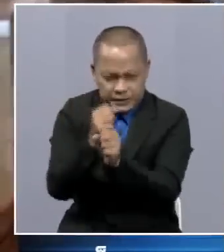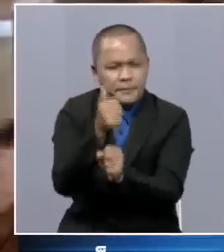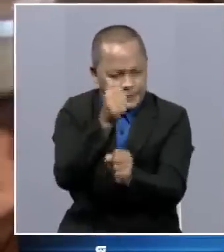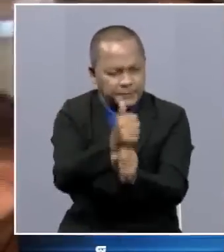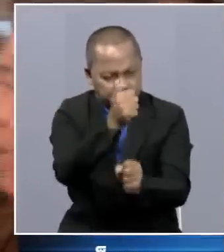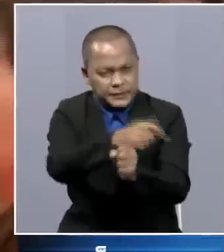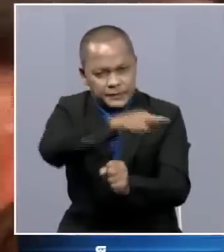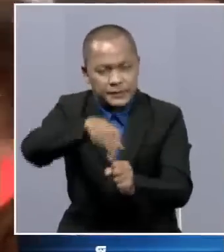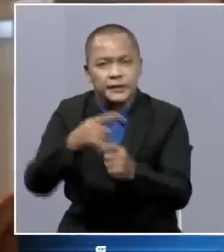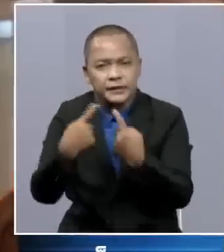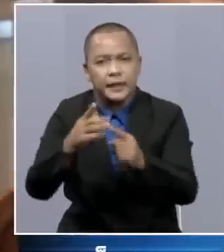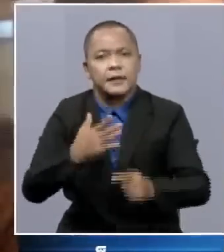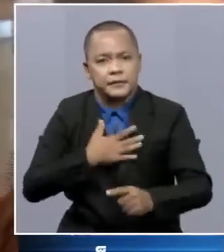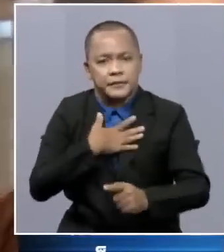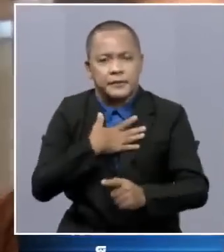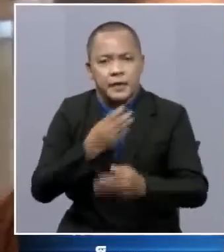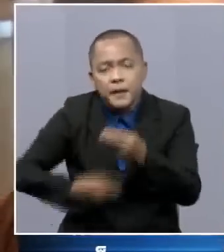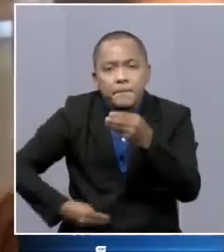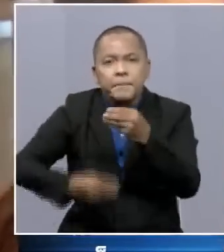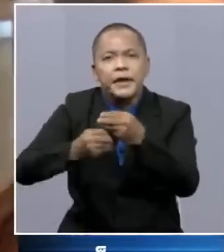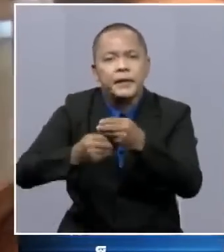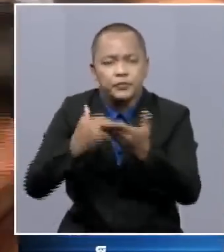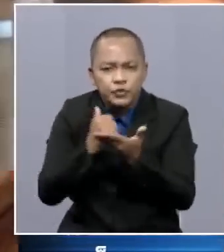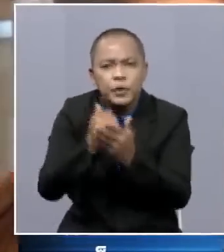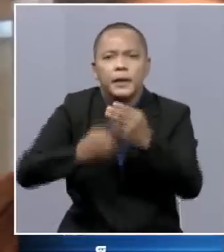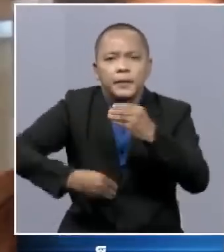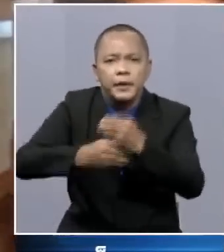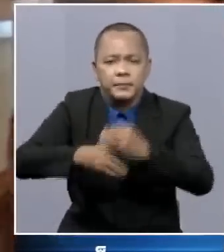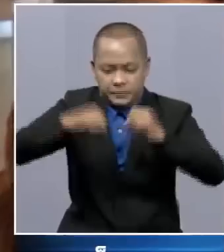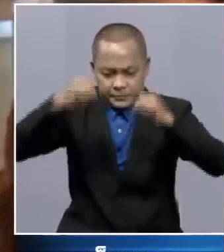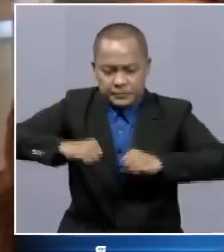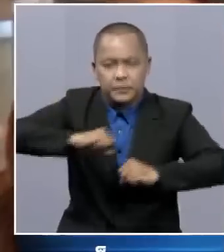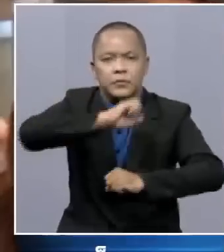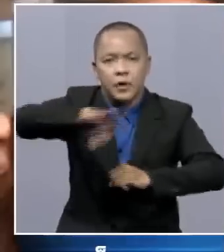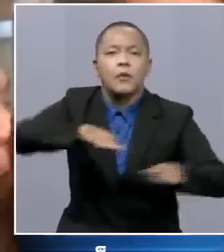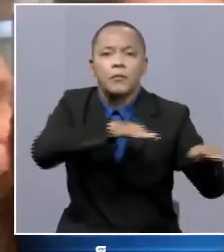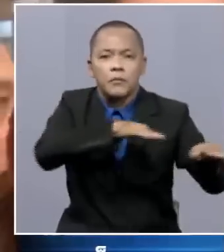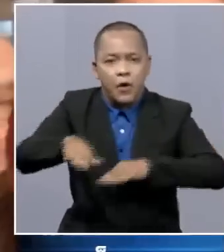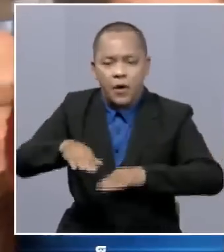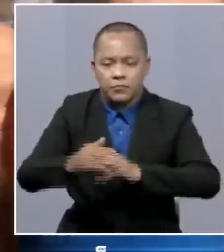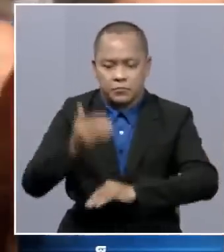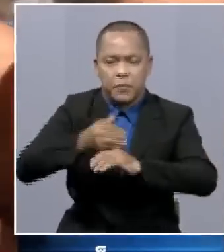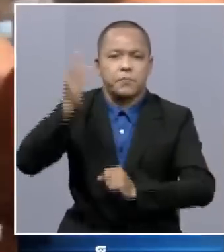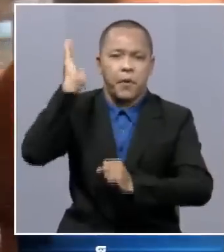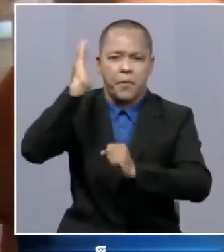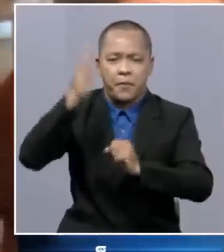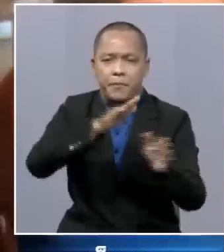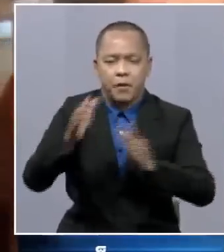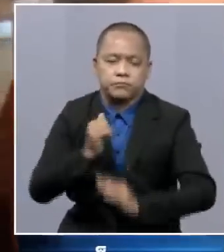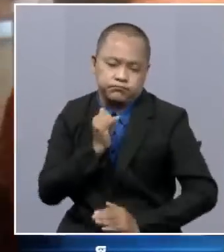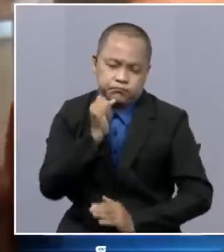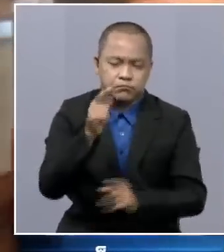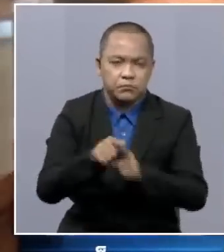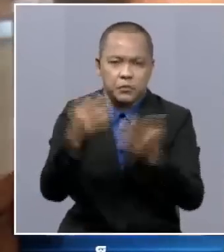แล้วแค่ตัวของคุณเศรษฐาเนี่ยเข้าไปเสริมแล้วก็ยืนยันกับนักข่าวเนี่ยนะครับพร้อมแน่ๆกับการขึ้นเวทีแล้วการลงพื้น